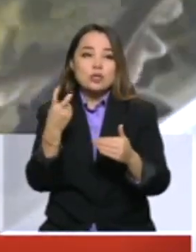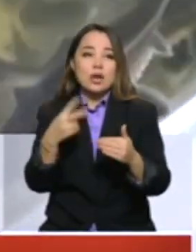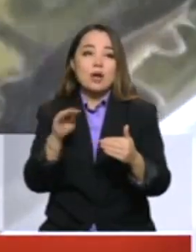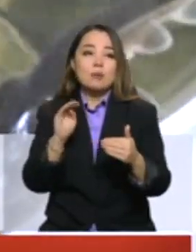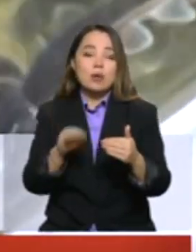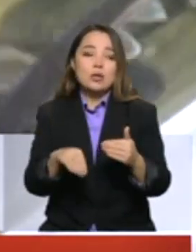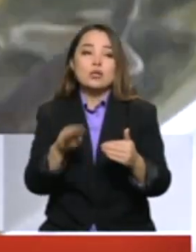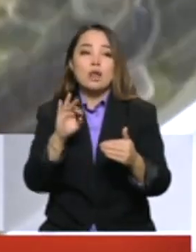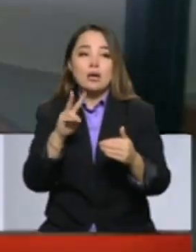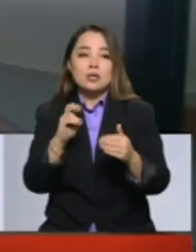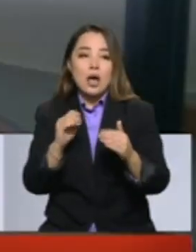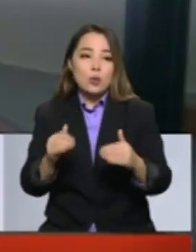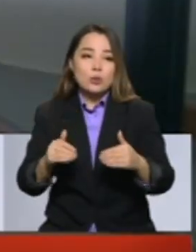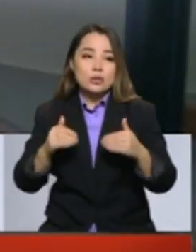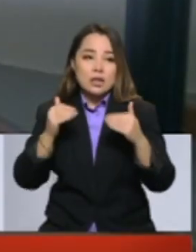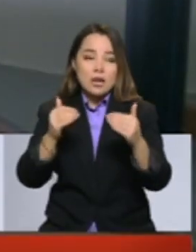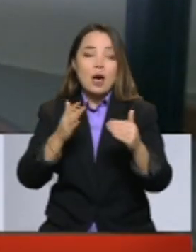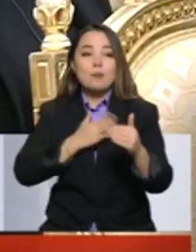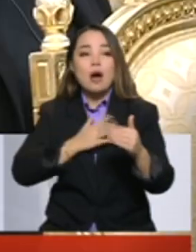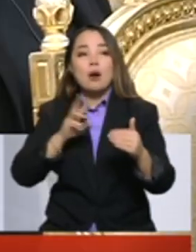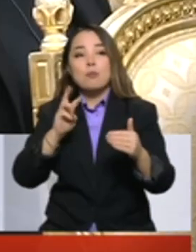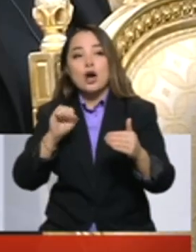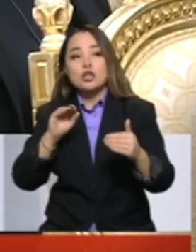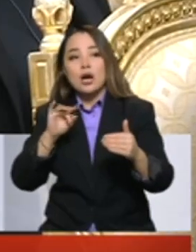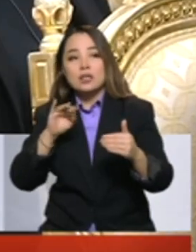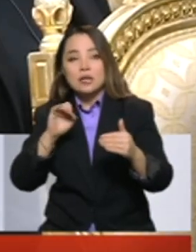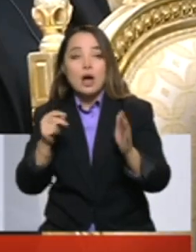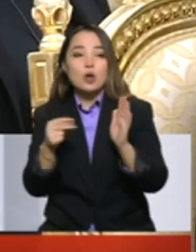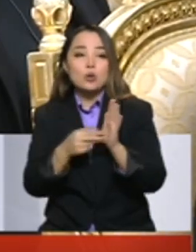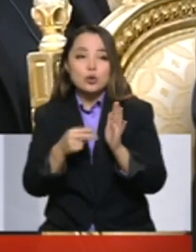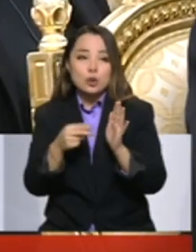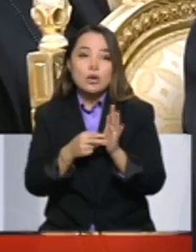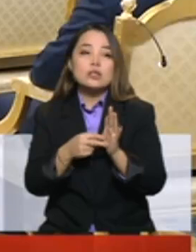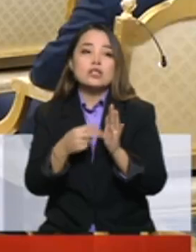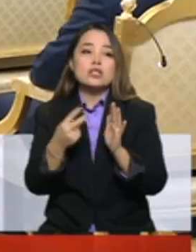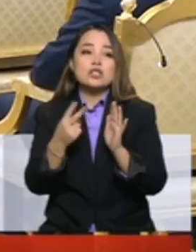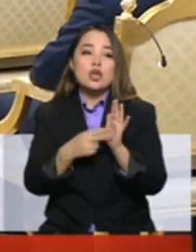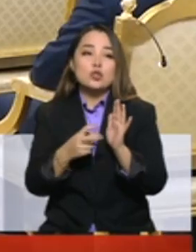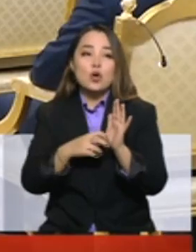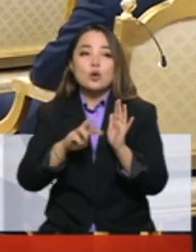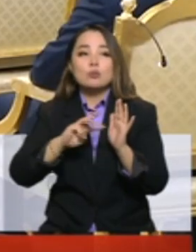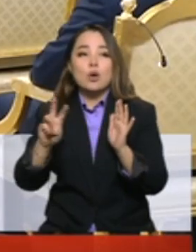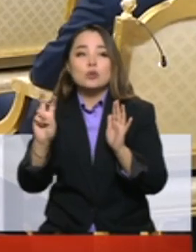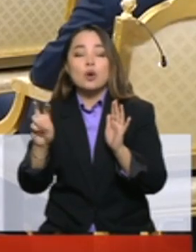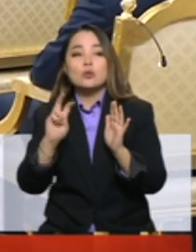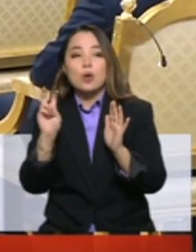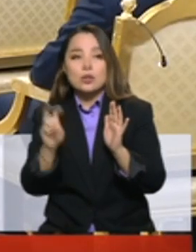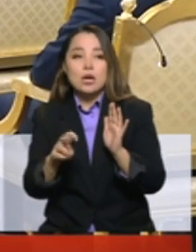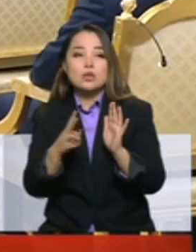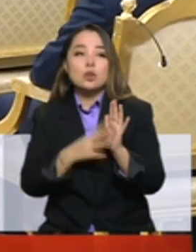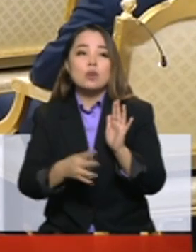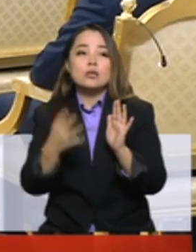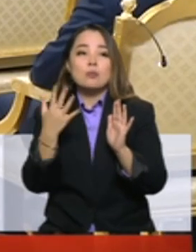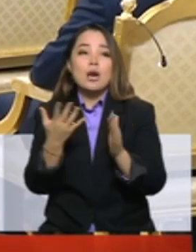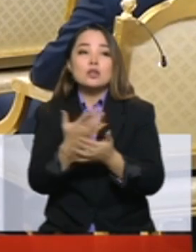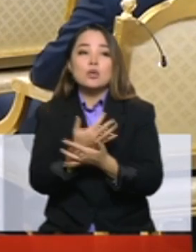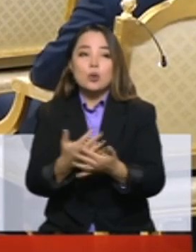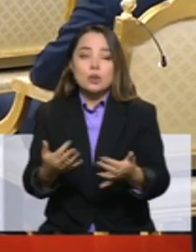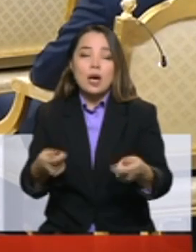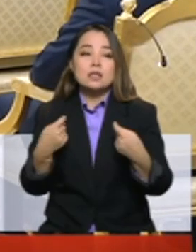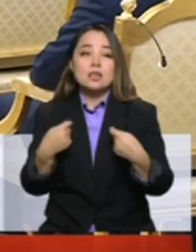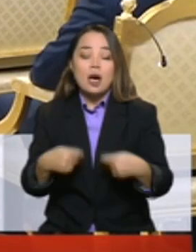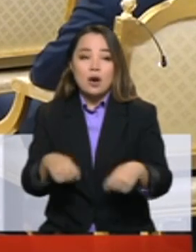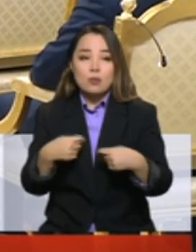жеткен. Қазір еліміз Мажарстанға құны шамамен 700 миллион доллар болатын 95 түрлі